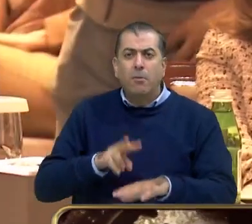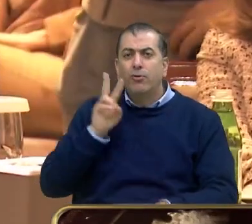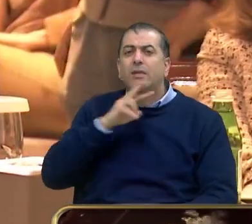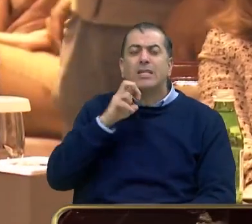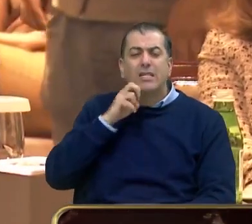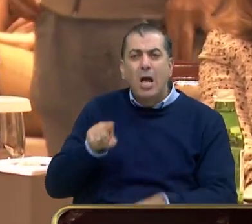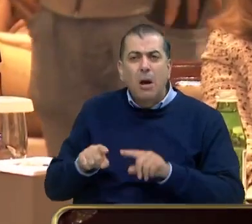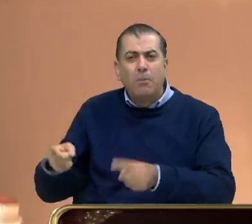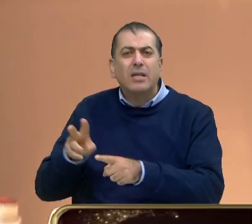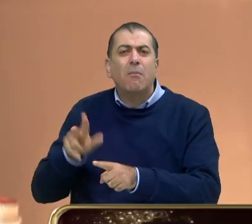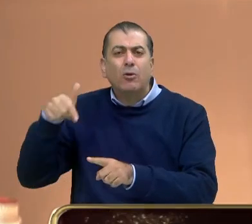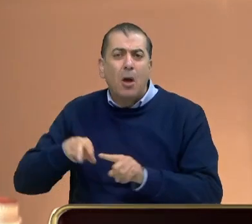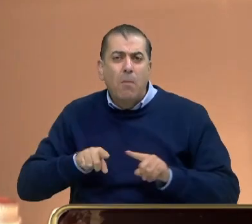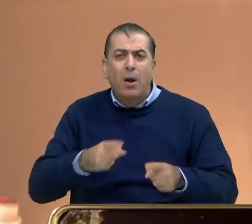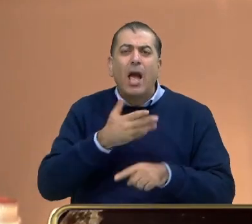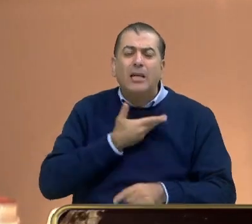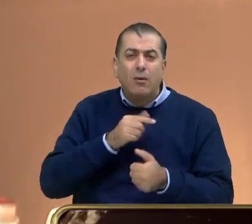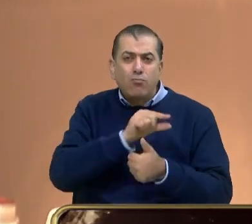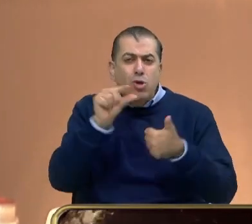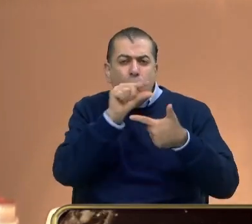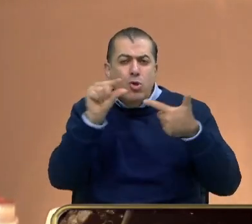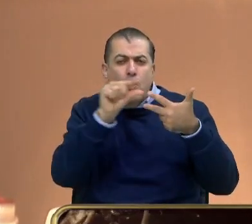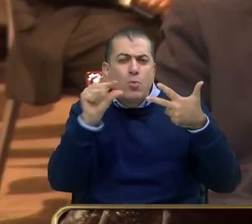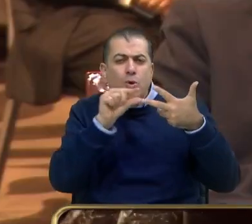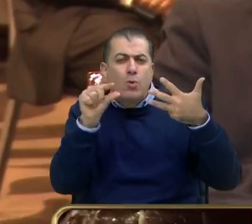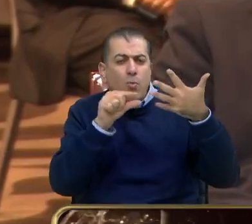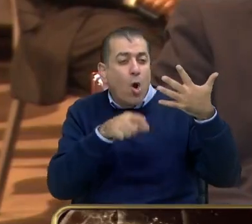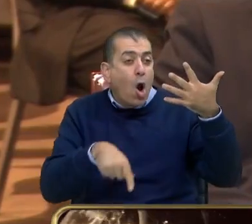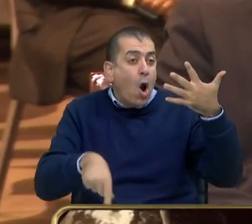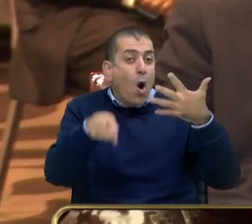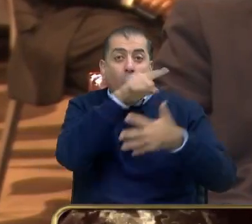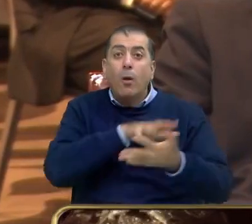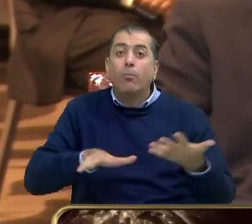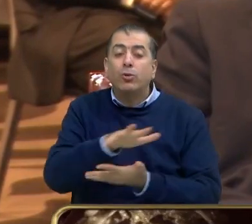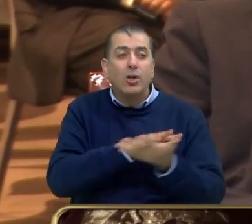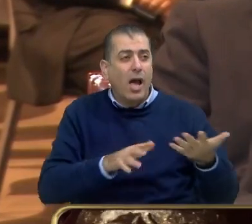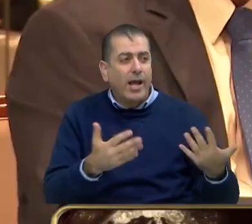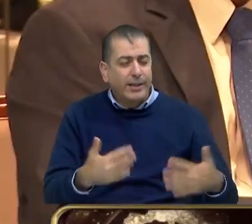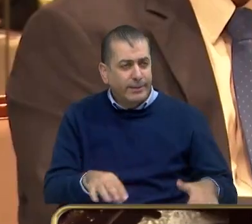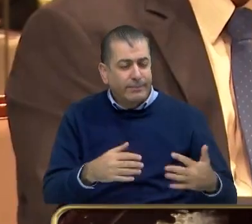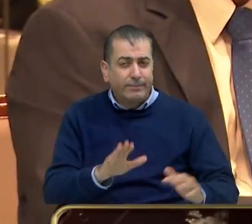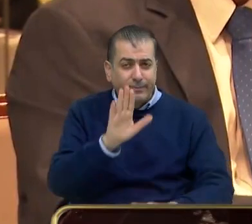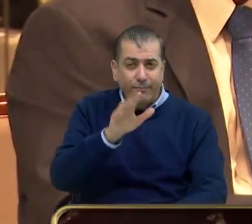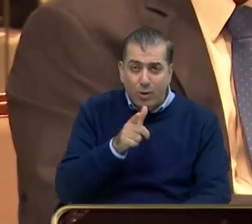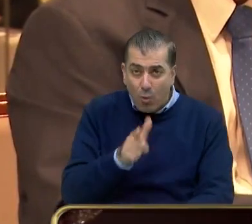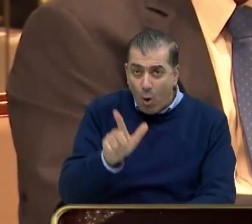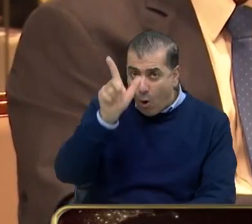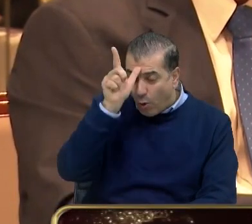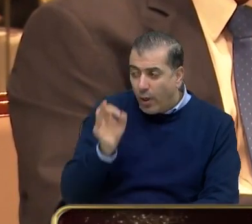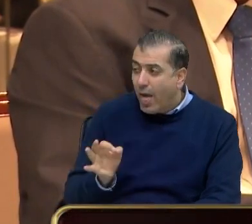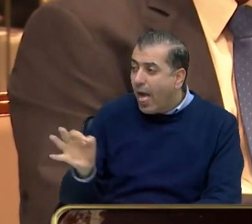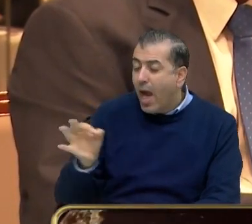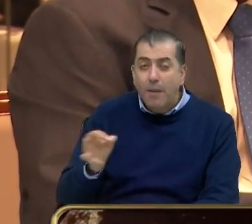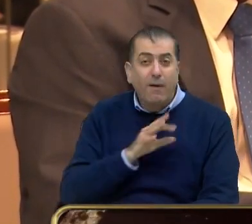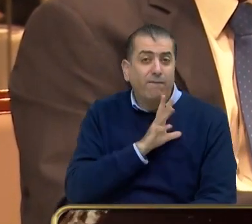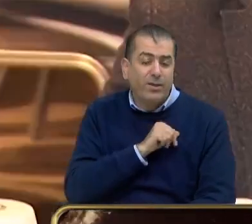غزه وقال بحضور رئيس الجمعيه العين محمد داوديه اننا الاقرب الى فلسط فطين والقضيه الفلسطينيه ونساند